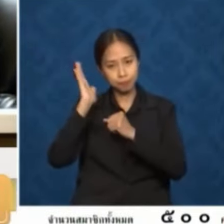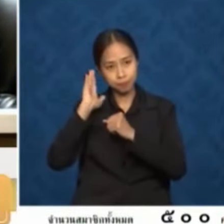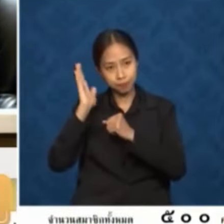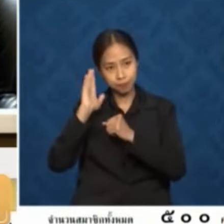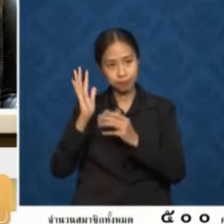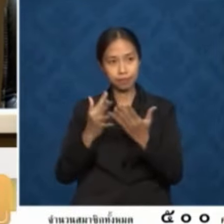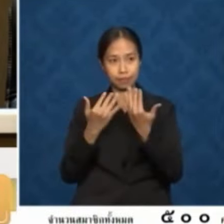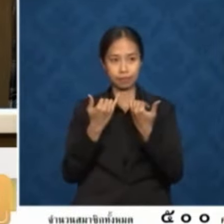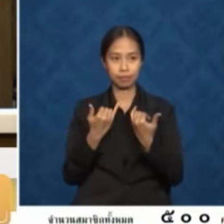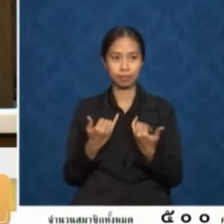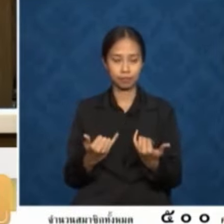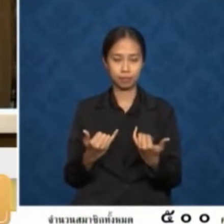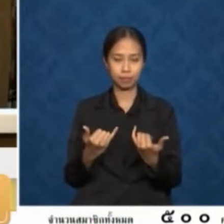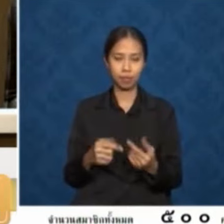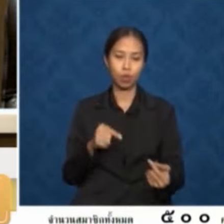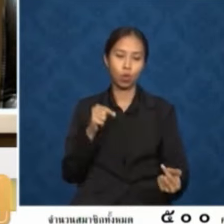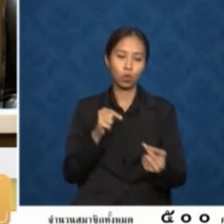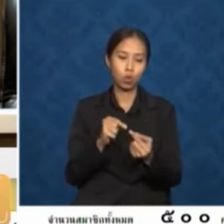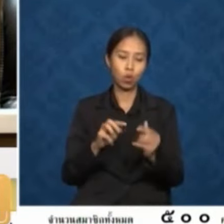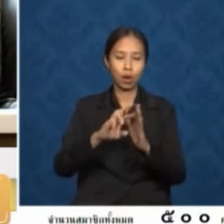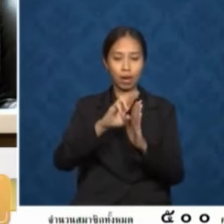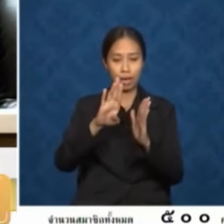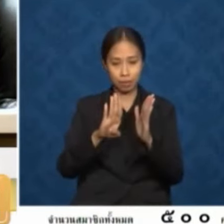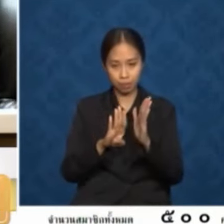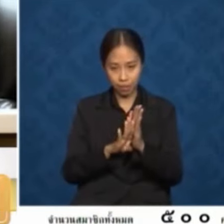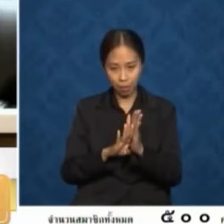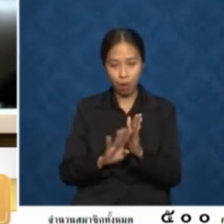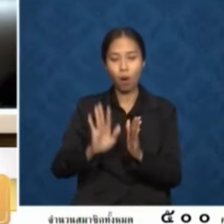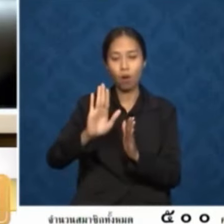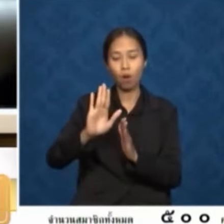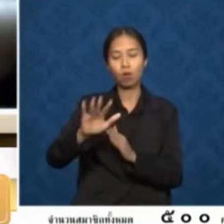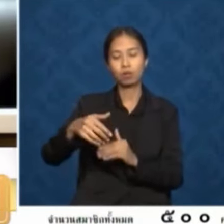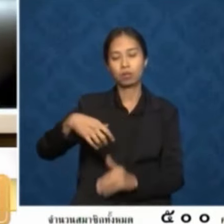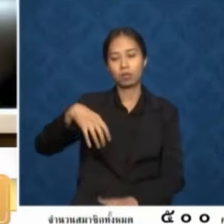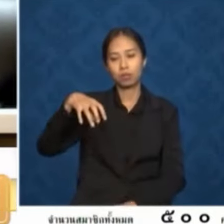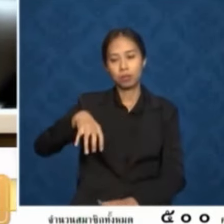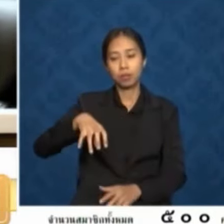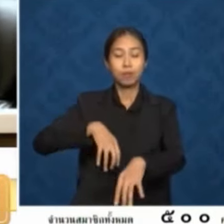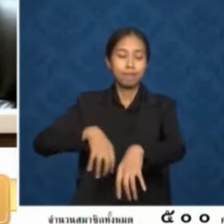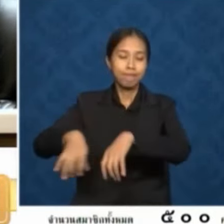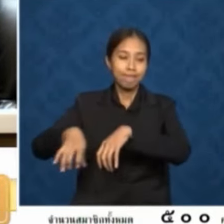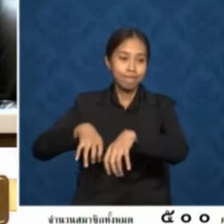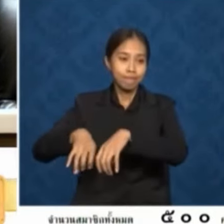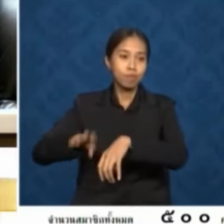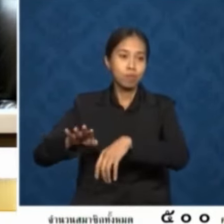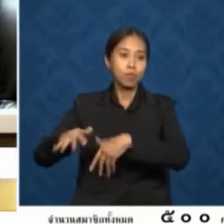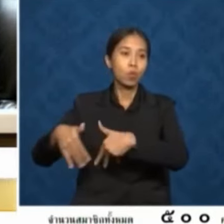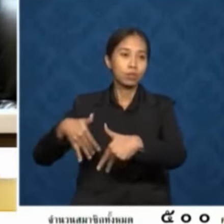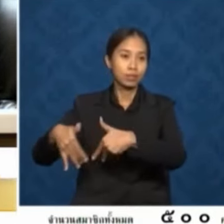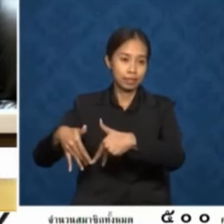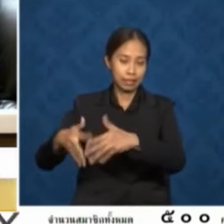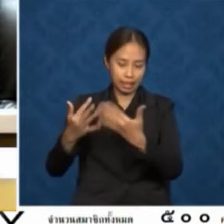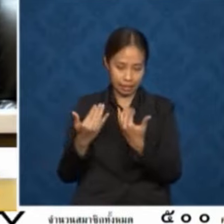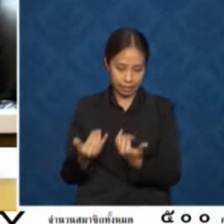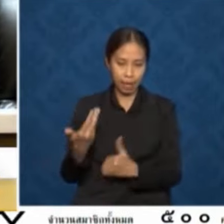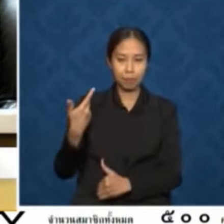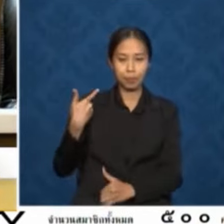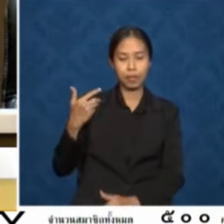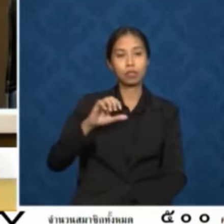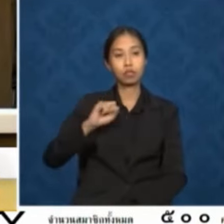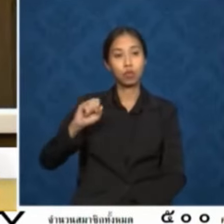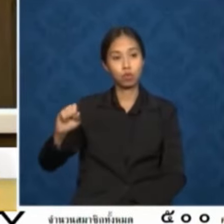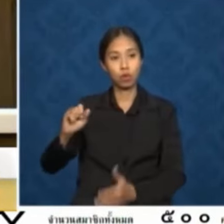ราชบัญญัติระเบียบบริหารงานบุคคลส่วนท้องถิ่นที่เสนอโดยท่านส.ส.พัฒนาสัพพโ